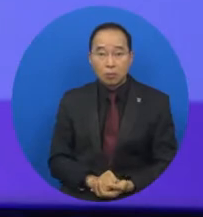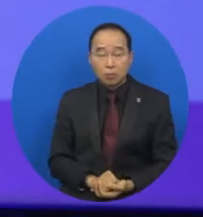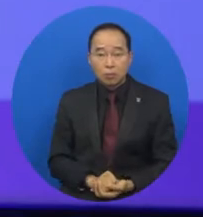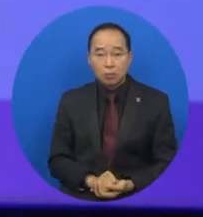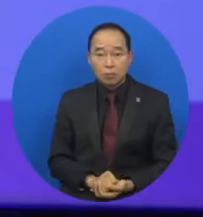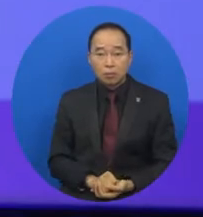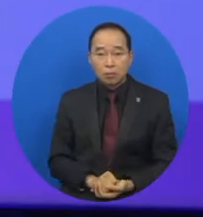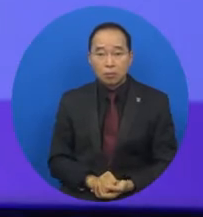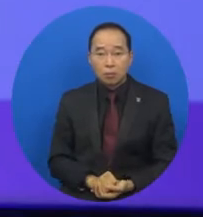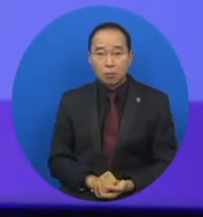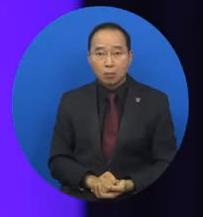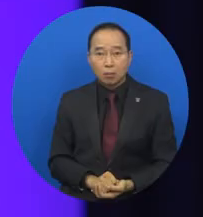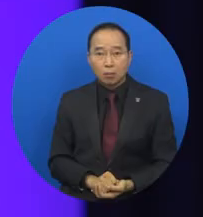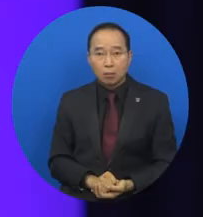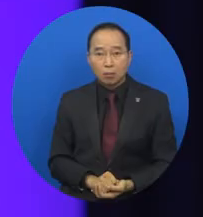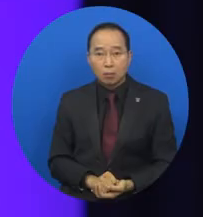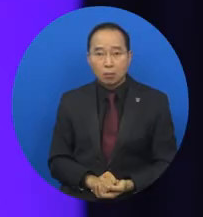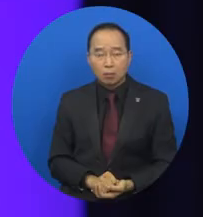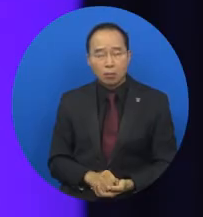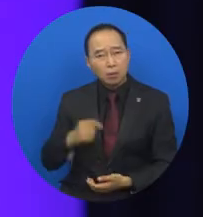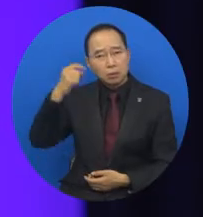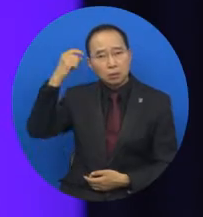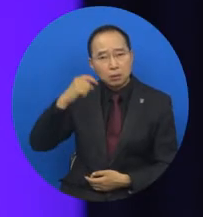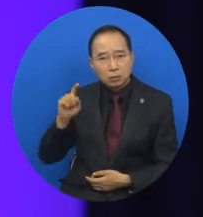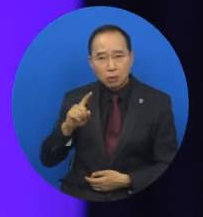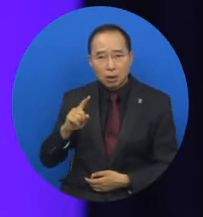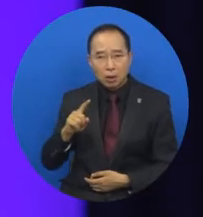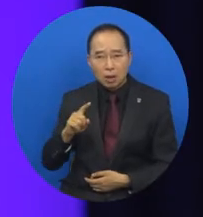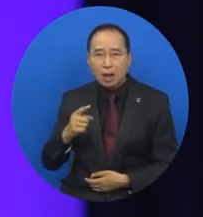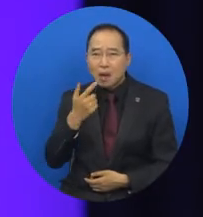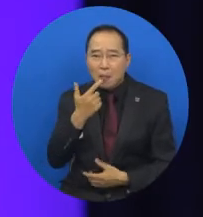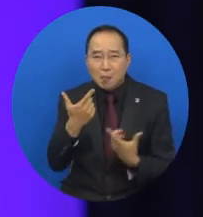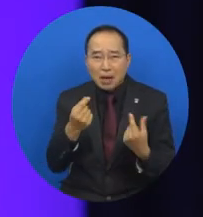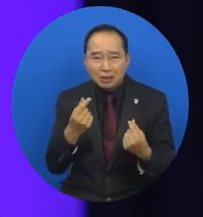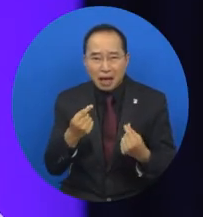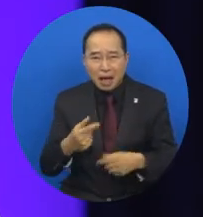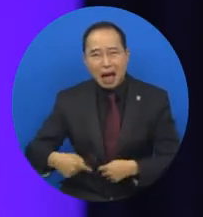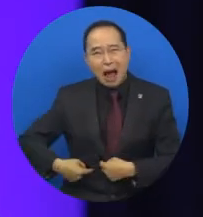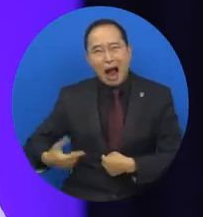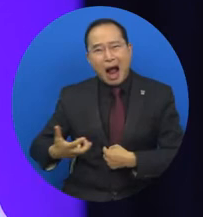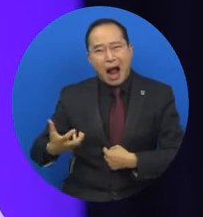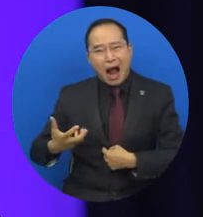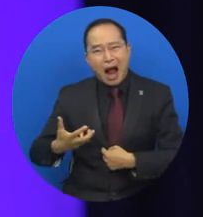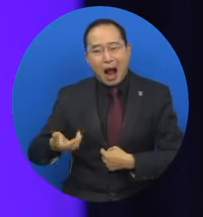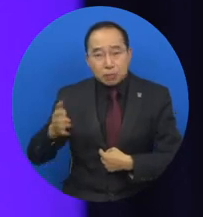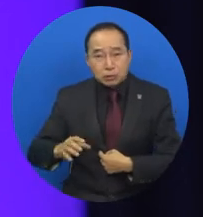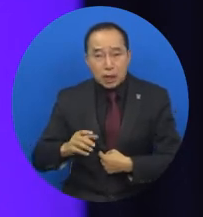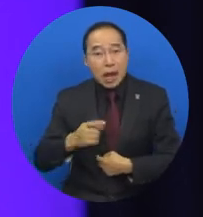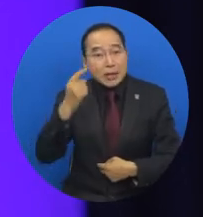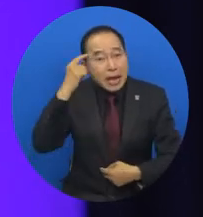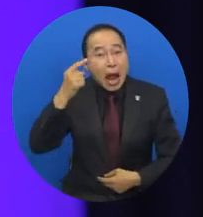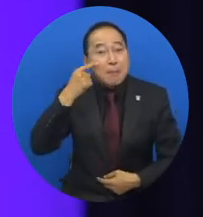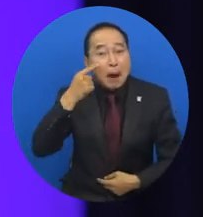이런 느낌이 들었습니다. 아파 죽겠는데 자꾸 생각해라 생각해라 하는 것처럼